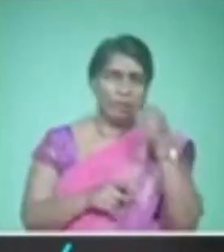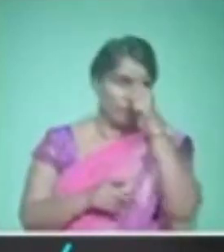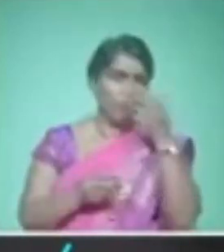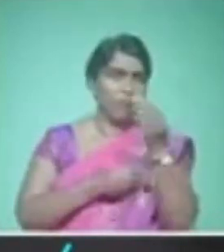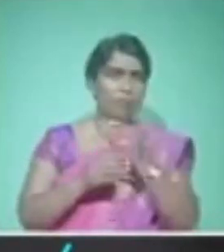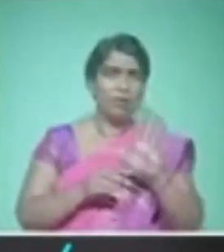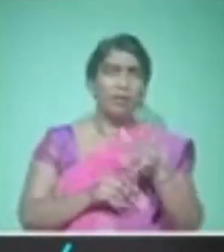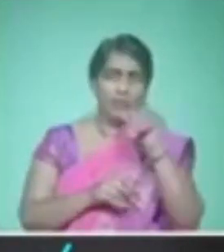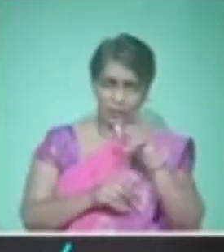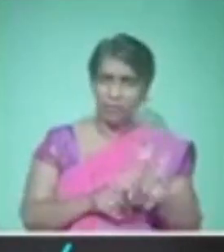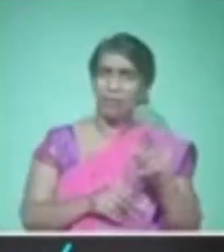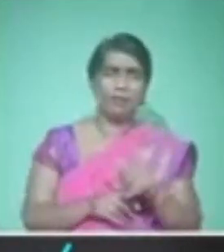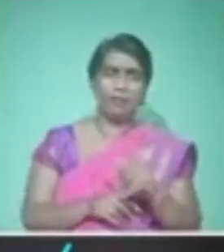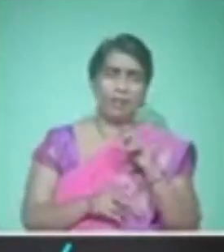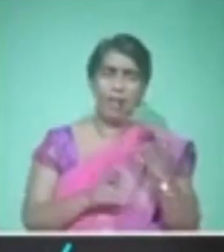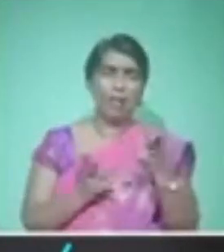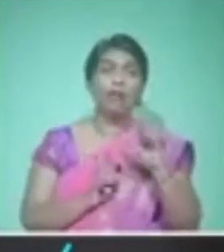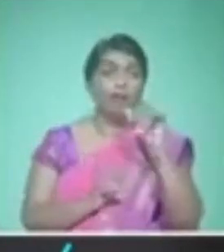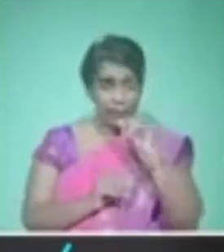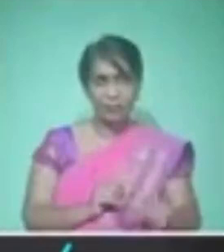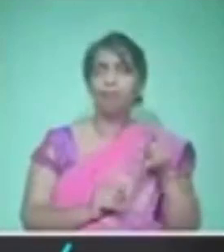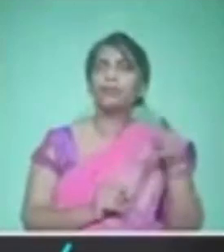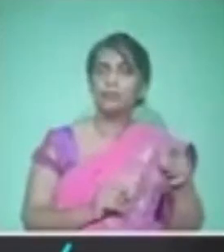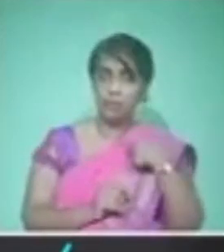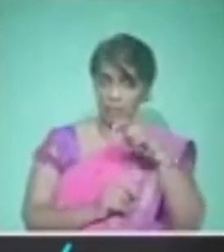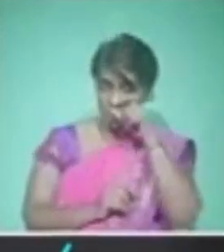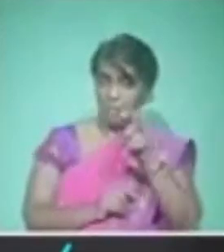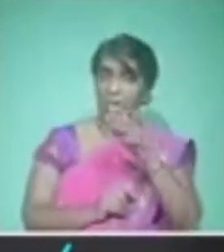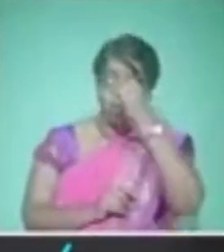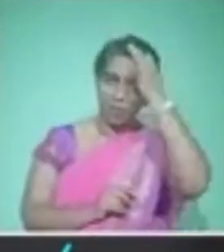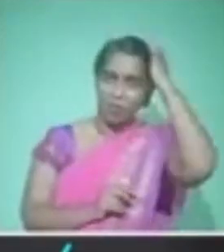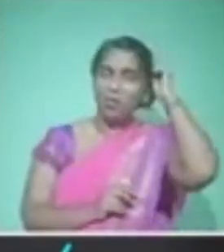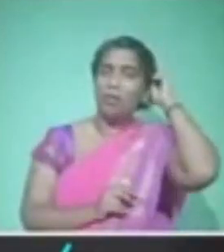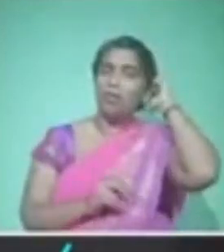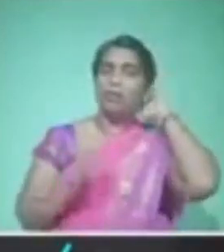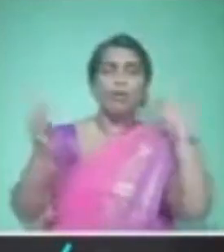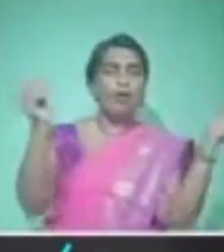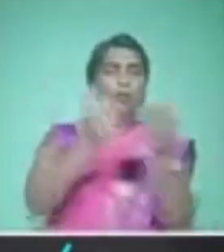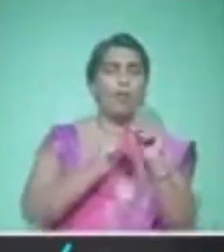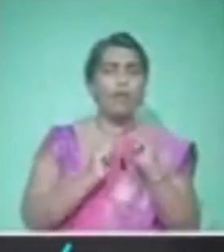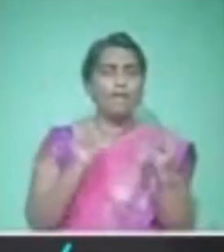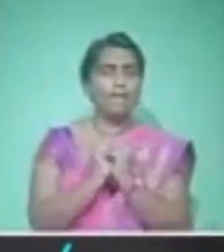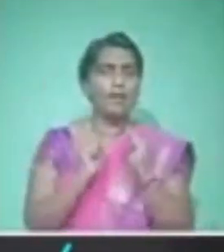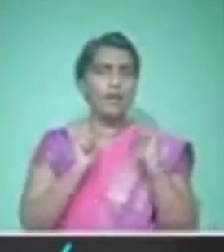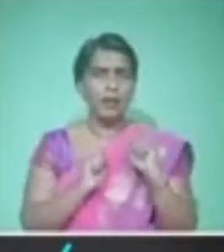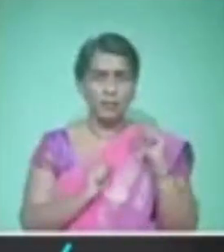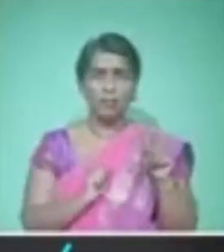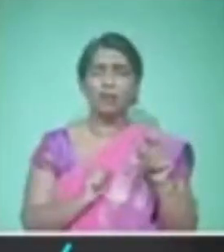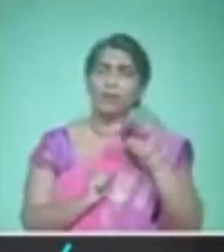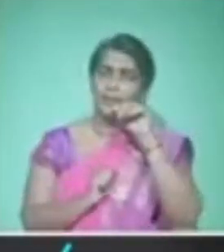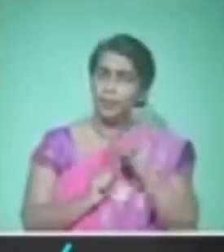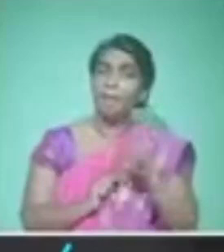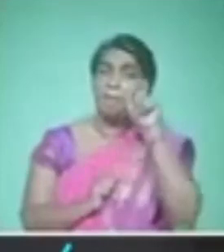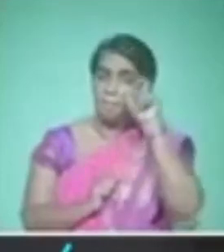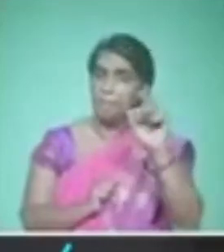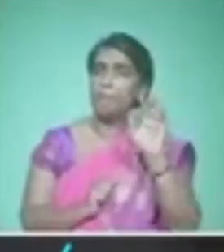නෙවෙයි ඒක මාෆියාවක්. ඒකේ දෙකක් නැහැ. අපි ඒක බලන්න ඕනේ කවුද ඒවා පිටිපස්සේ ඉන්නේ කියලා. ඇයි මේව කරන්නේ කියලා. අනිවාර්යෙන් ඒක